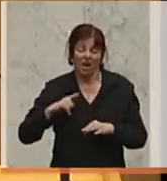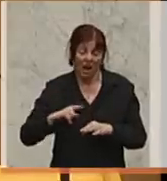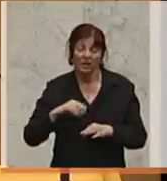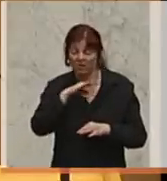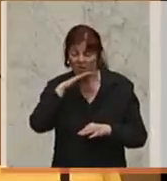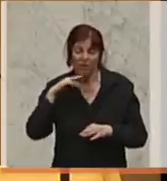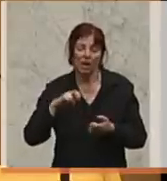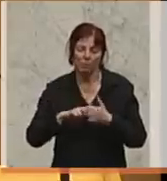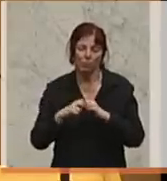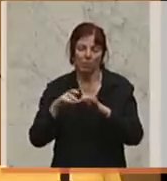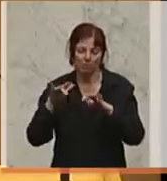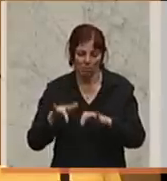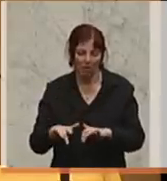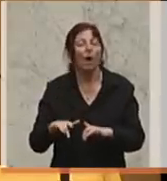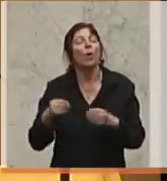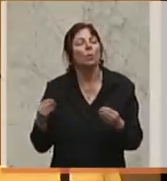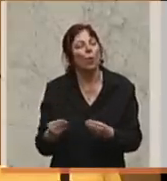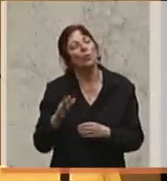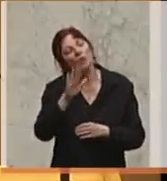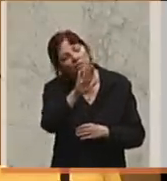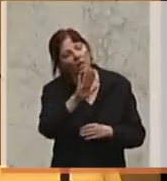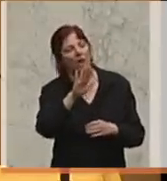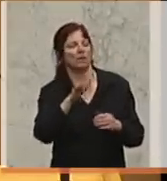Ihnen hinter die Ohren geschrieben, meine Damen und Herren.